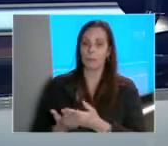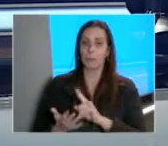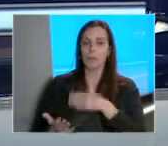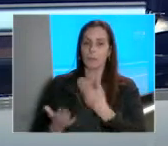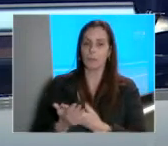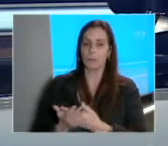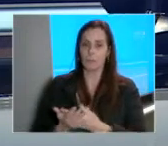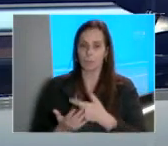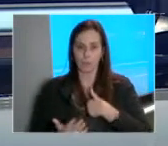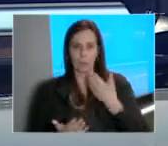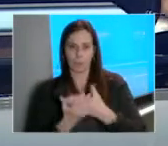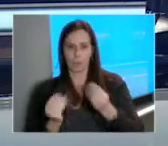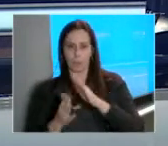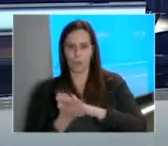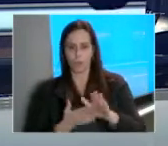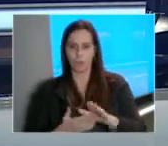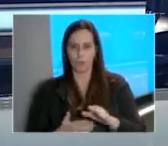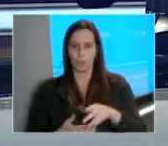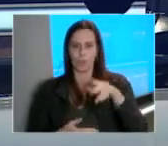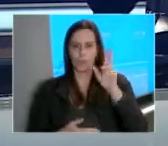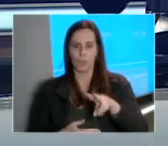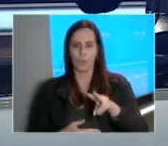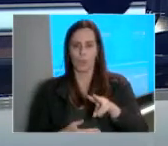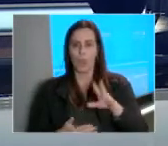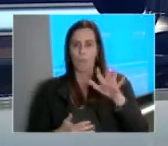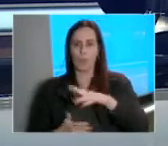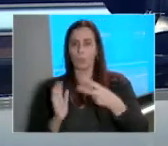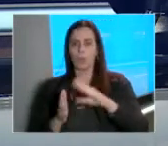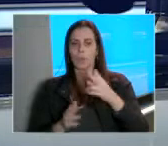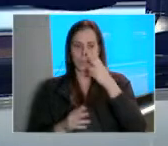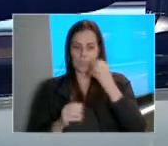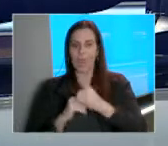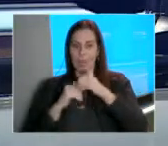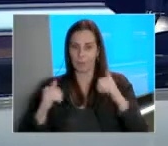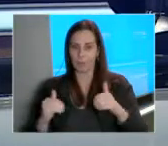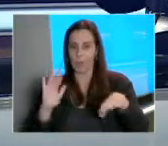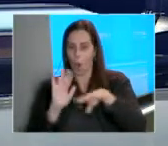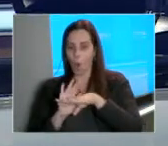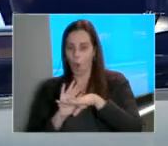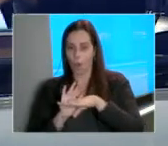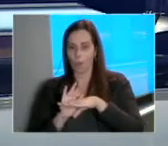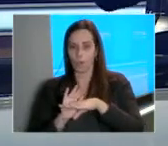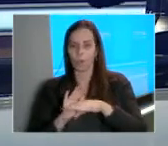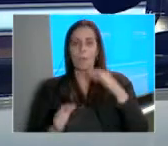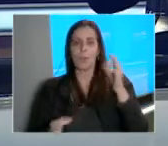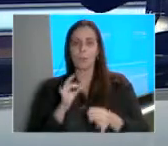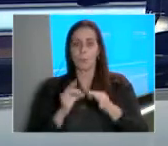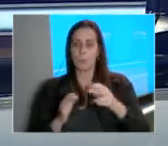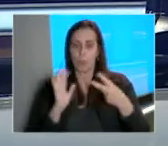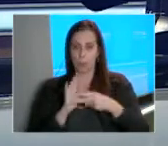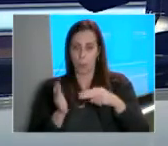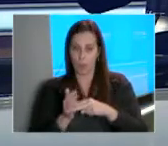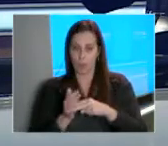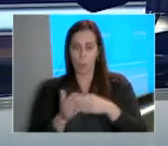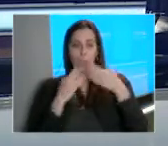מה את מציעה? אז אני מציעה דבר מאוד פשוט. מה כן? יש, המערכת הפוליטית, כל הזמן מנסה להפריד את זה, את החוק, את המשפטי, מהפוליטי. לא,